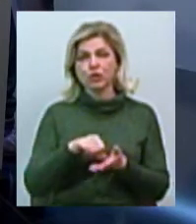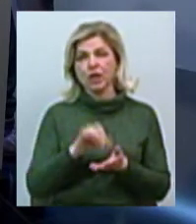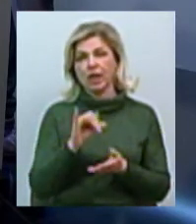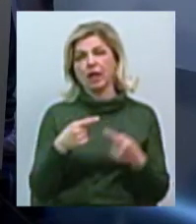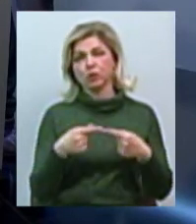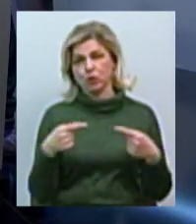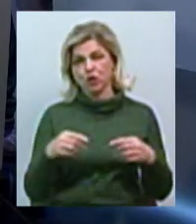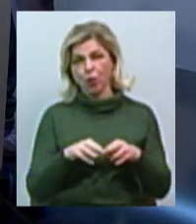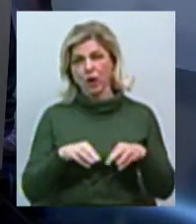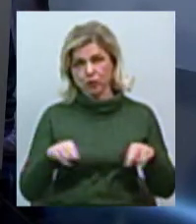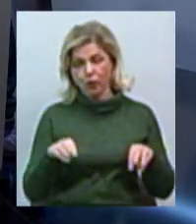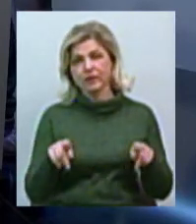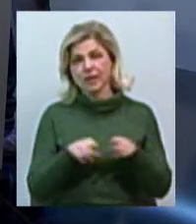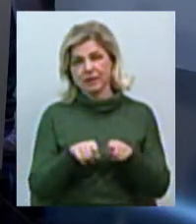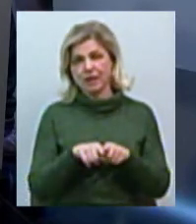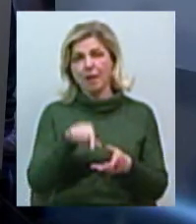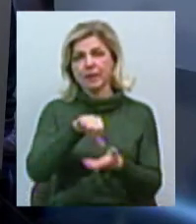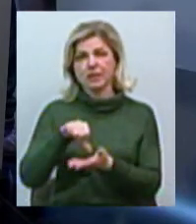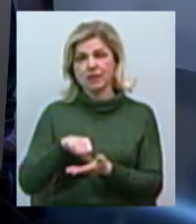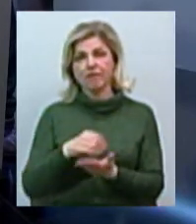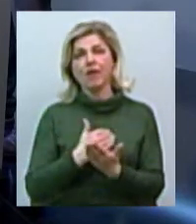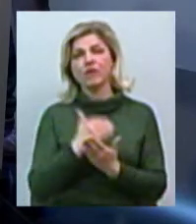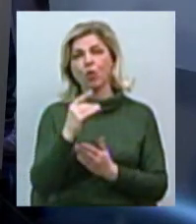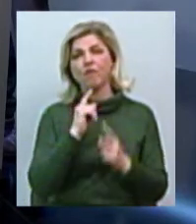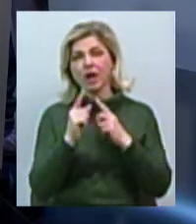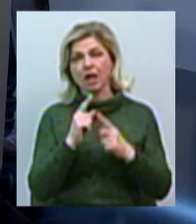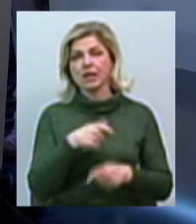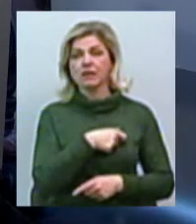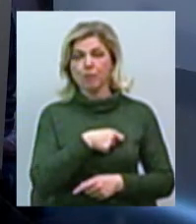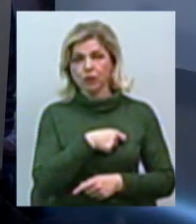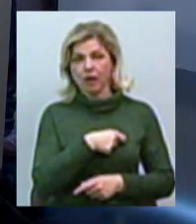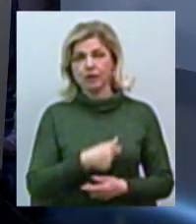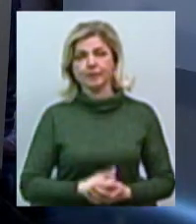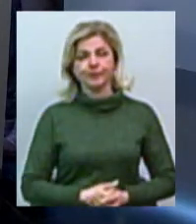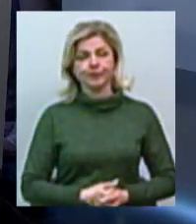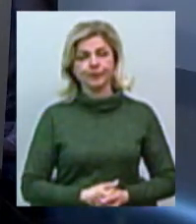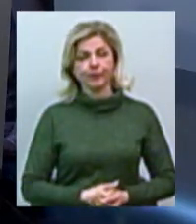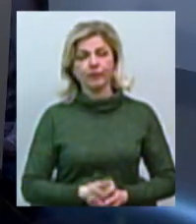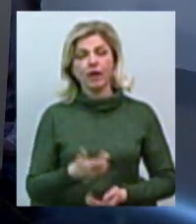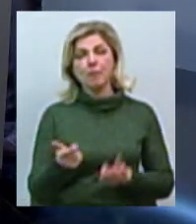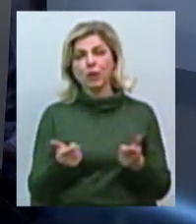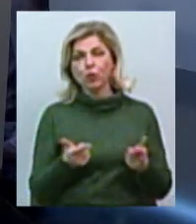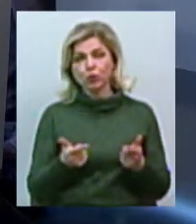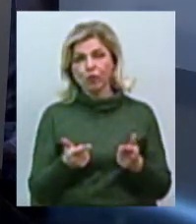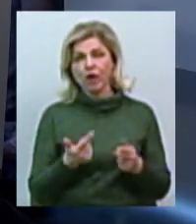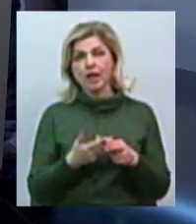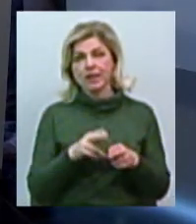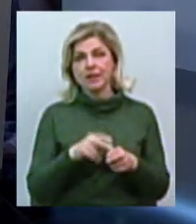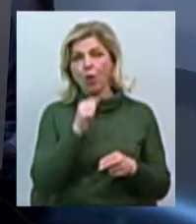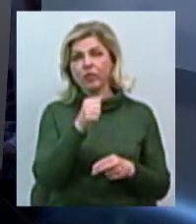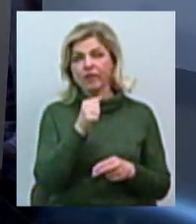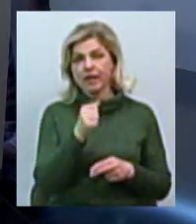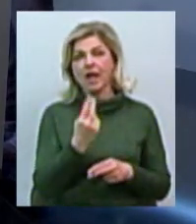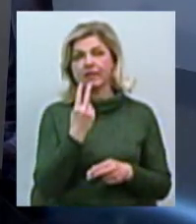урядовці, також представники Верховної Ради, народні депутати. І ми підготували з цієї прес-конференції